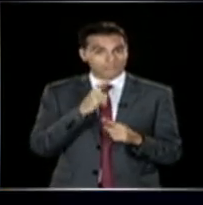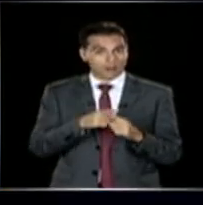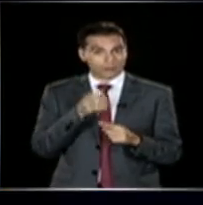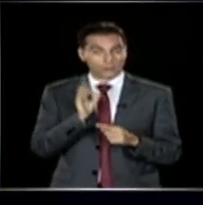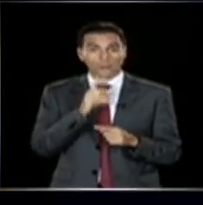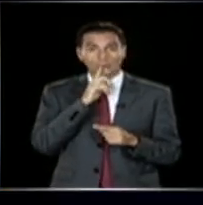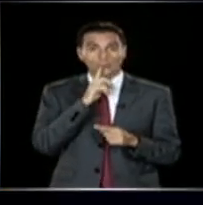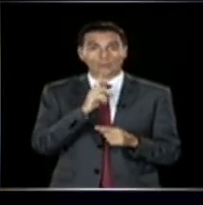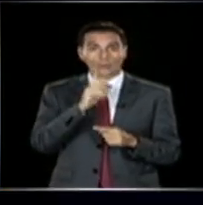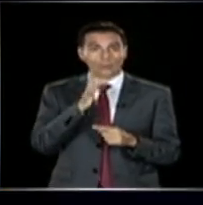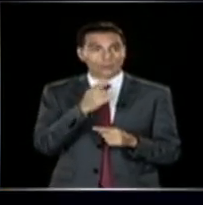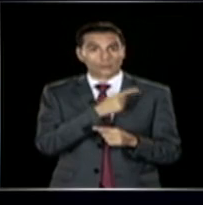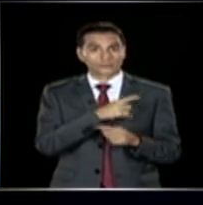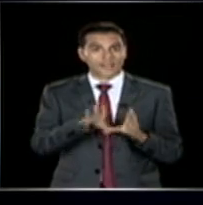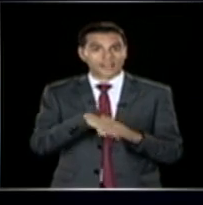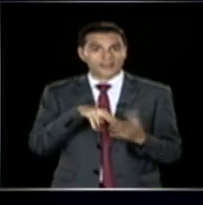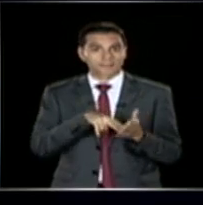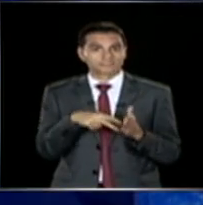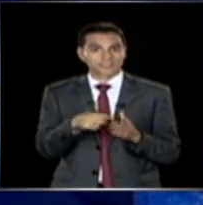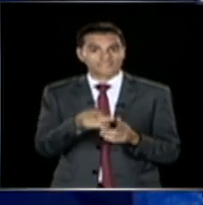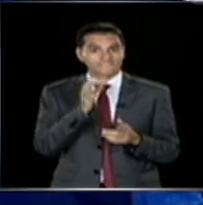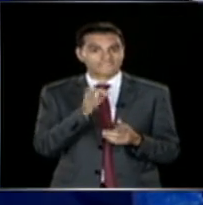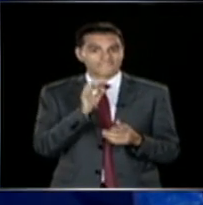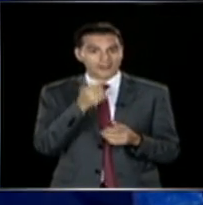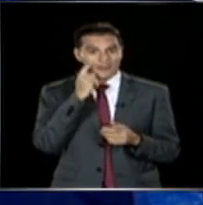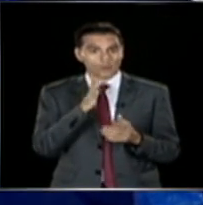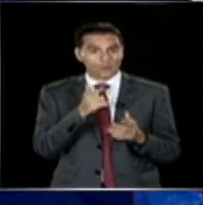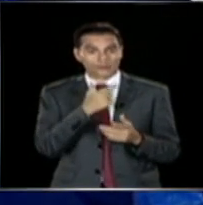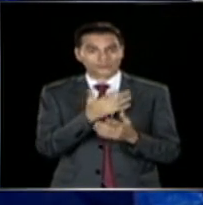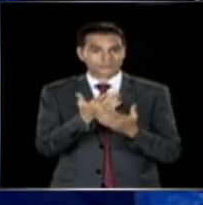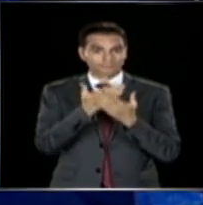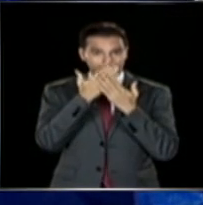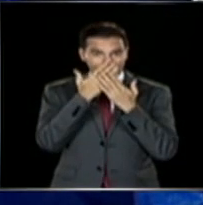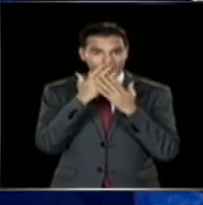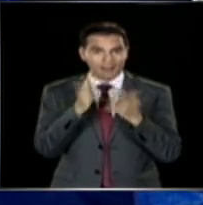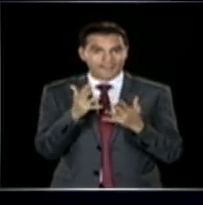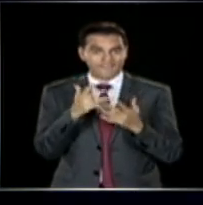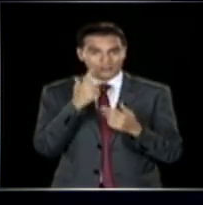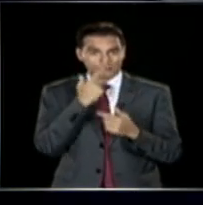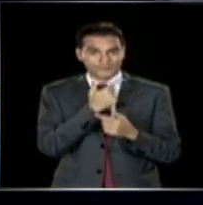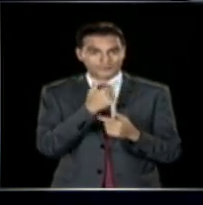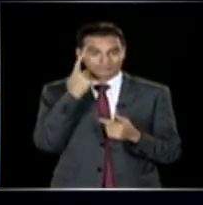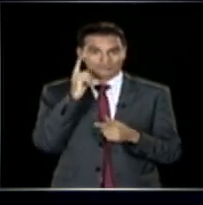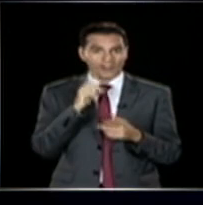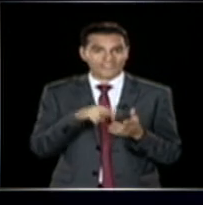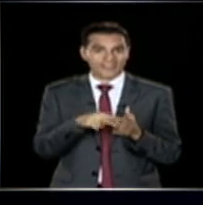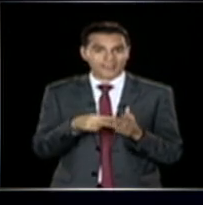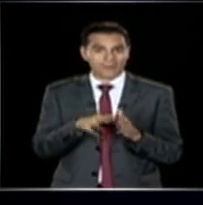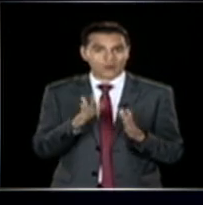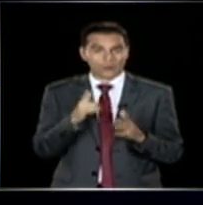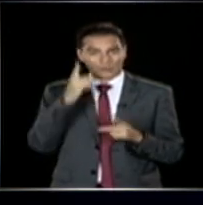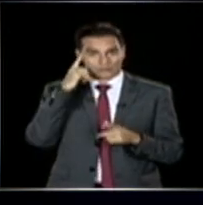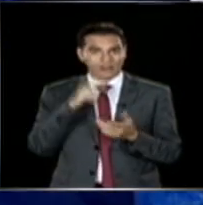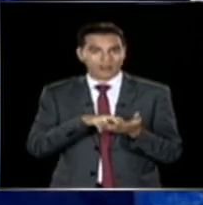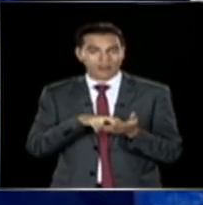غلط أختك هتعمل فيك إيه؟ أختك أهي بصي، أختك حاطة دي على وشها، بصي مش عارفة تعمل إيه، أختك